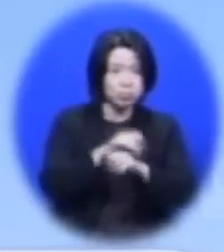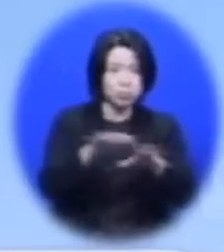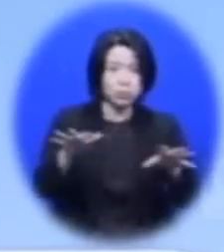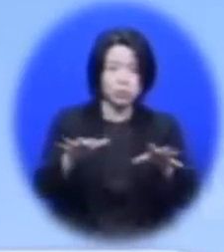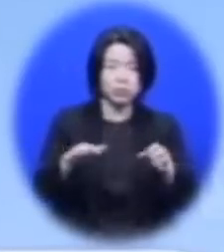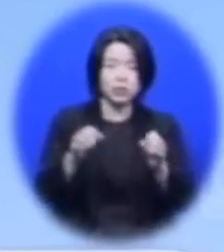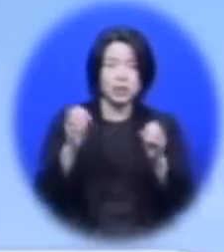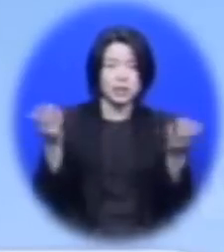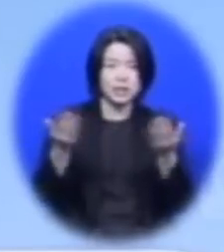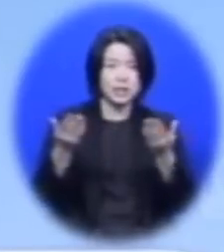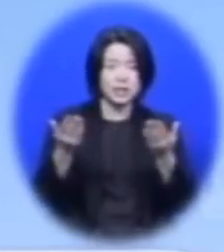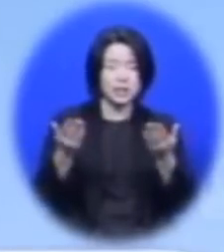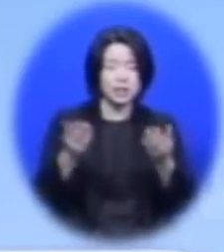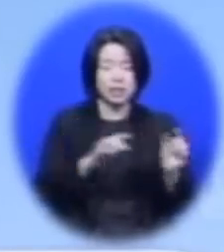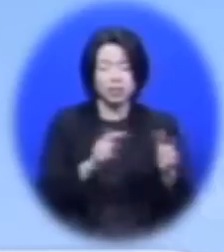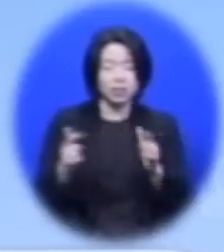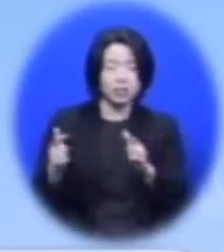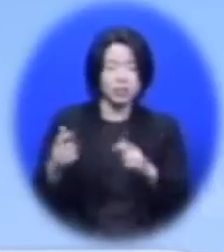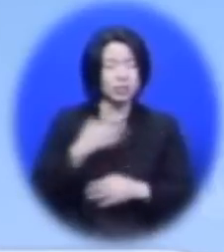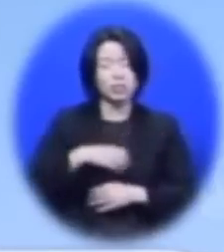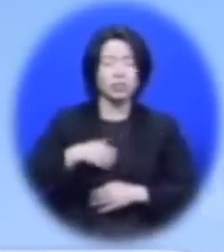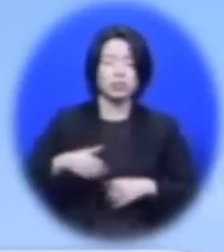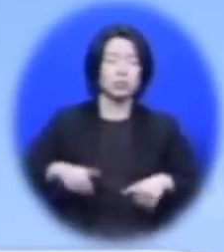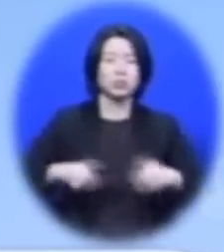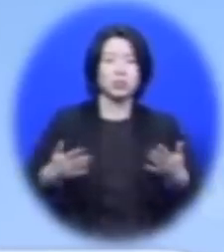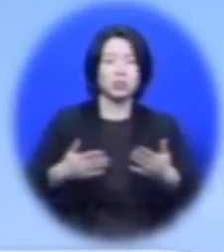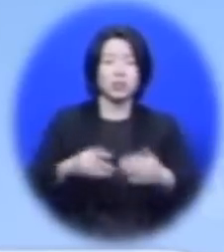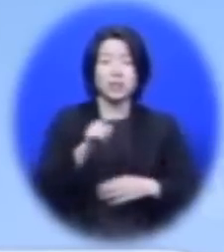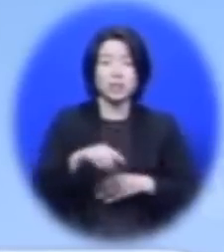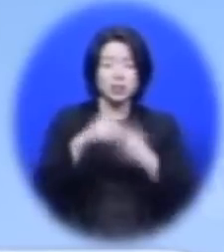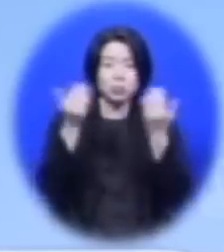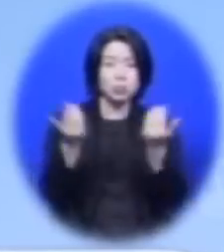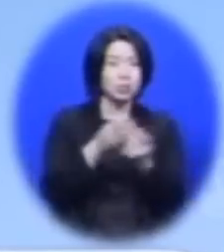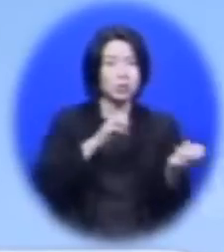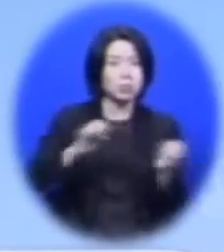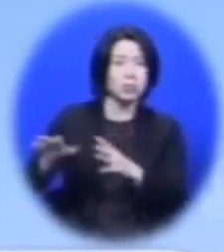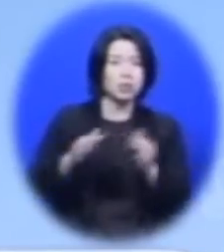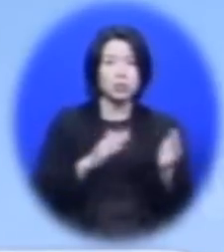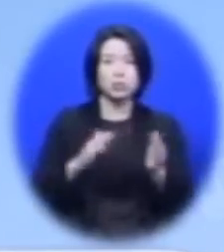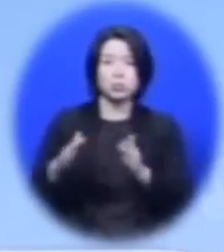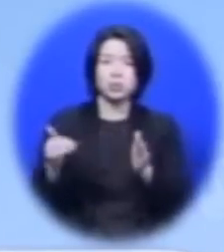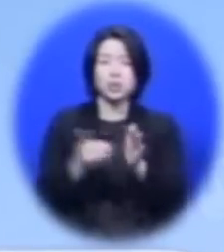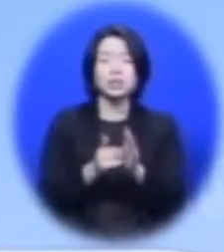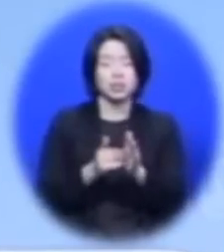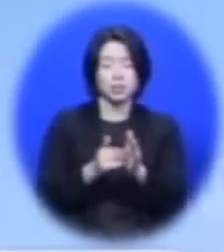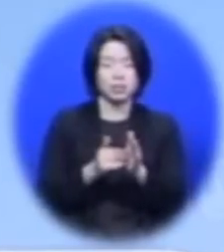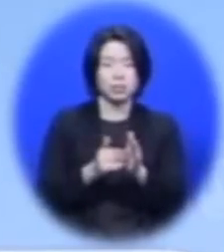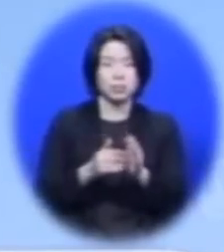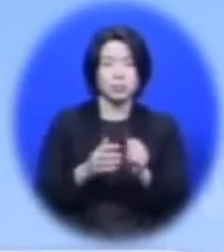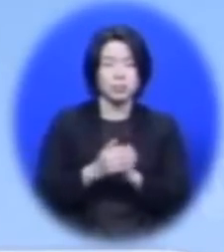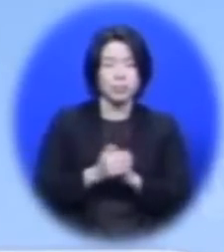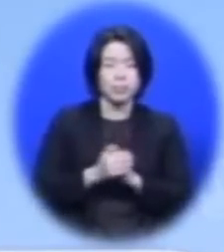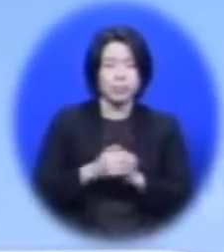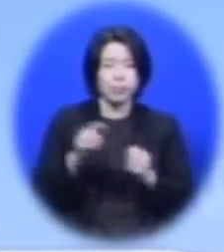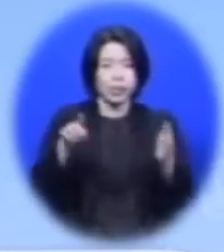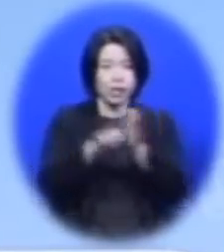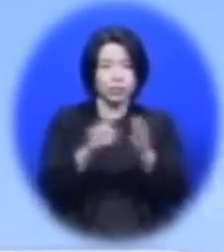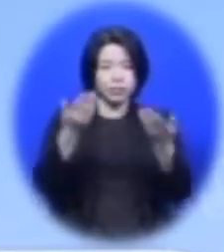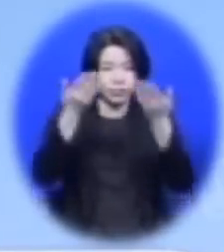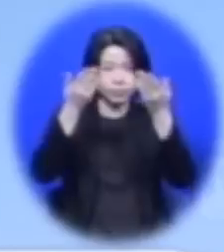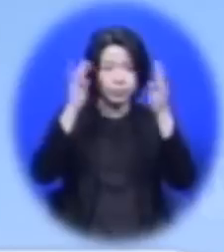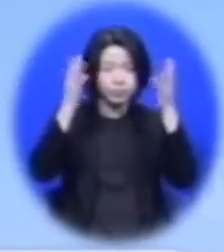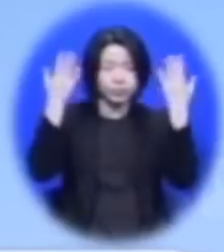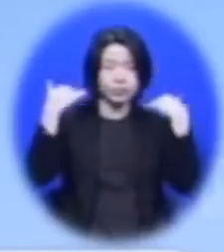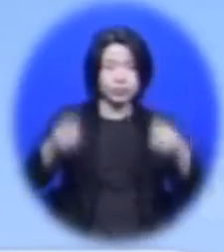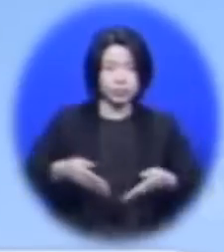거냐고? 걱정할 것 없어. 그 모든 것들은 언제든지 버릴 준비가 되어 있지 않냐? 신학대학을 설립한